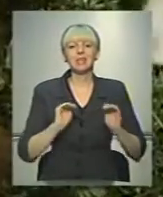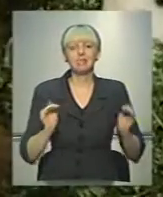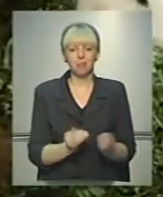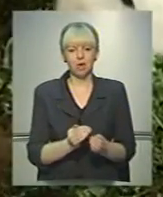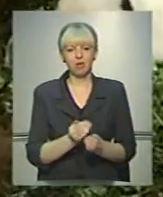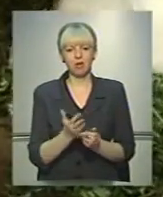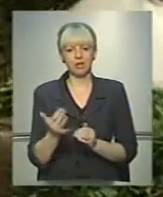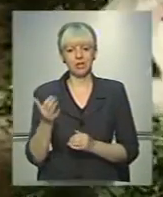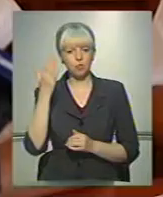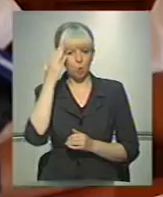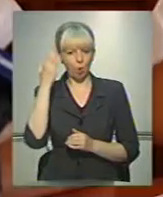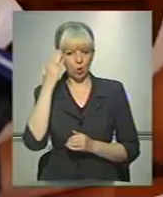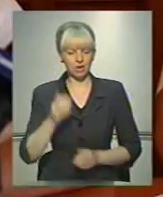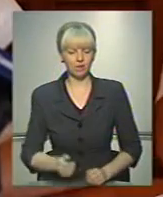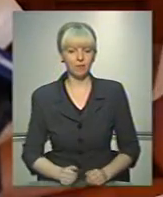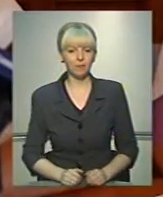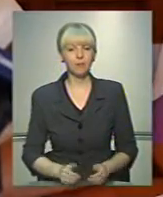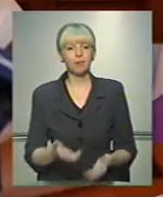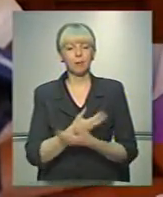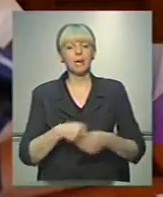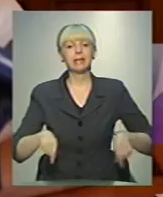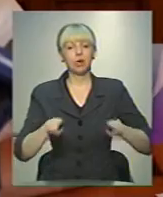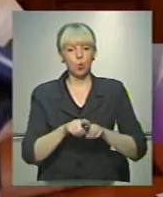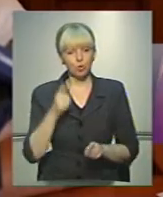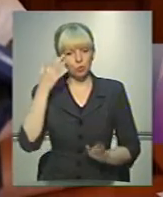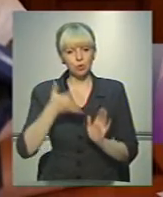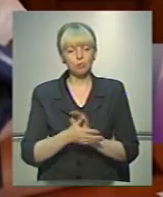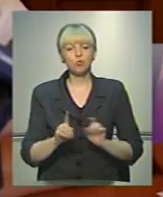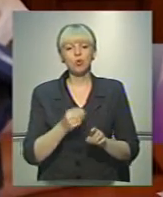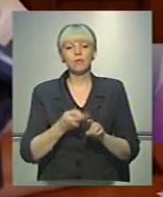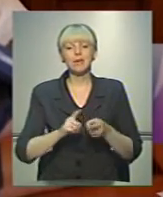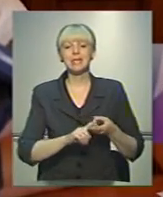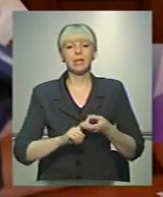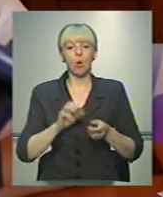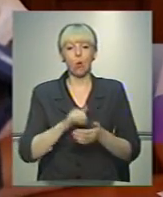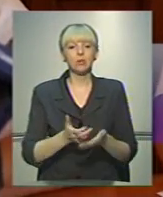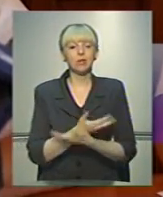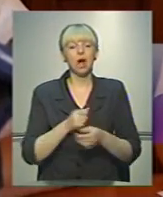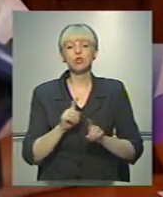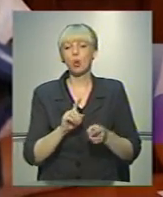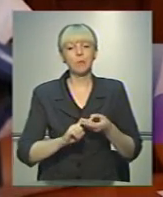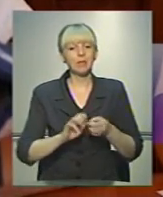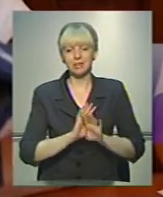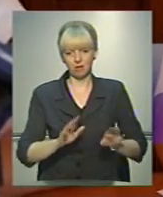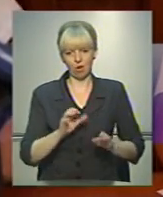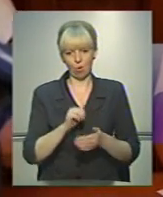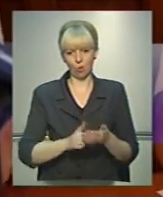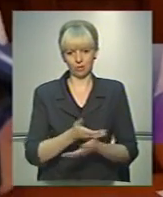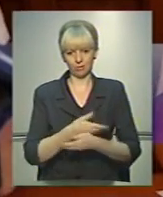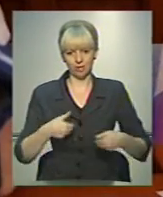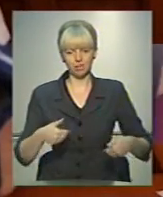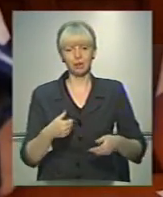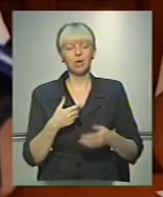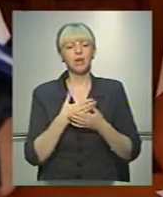кількість поголів'я. Ми також розуміємо, що залежить від нас, а що не залежить від нас. Але